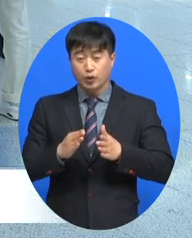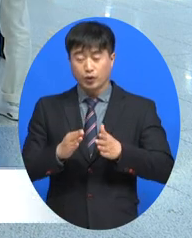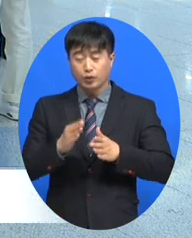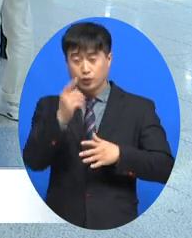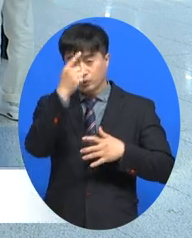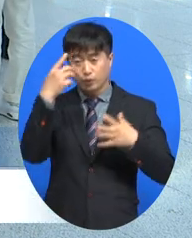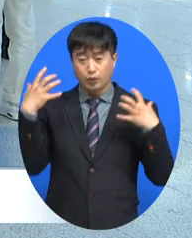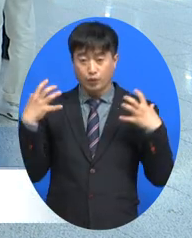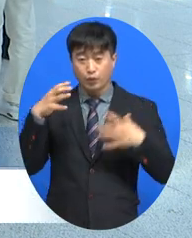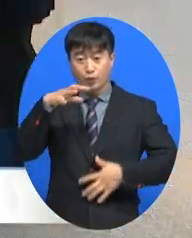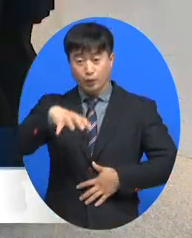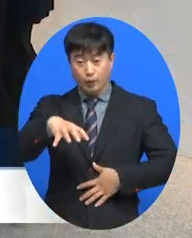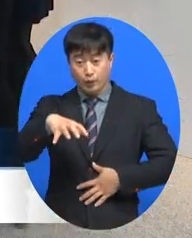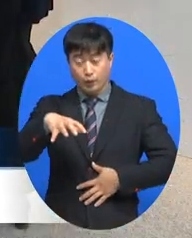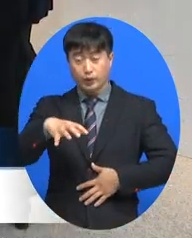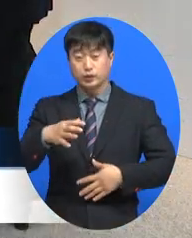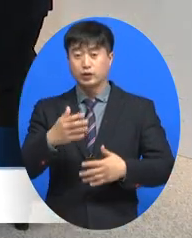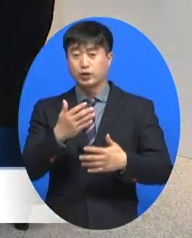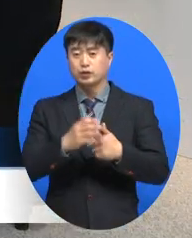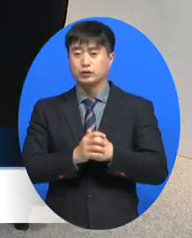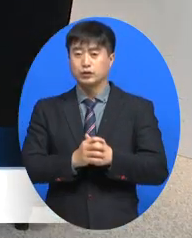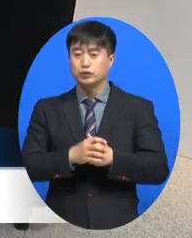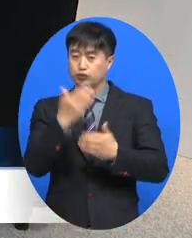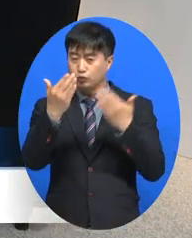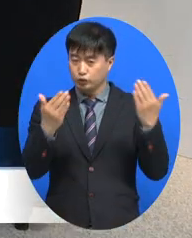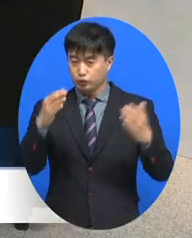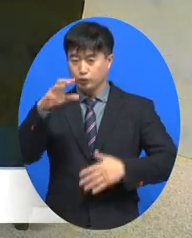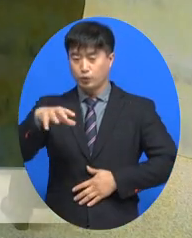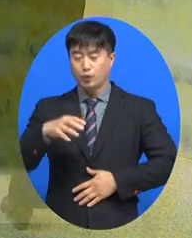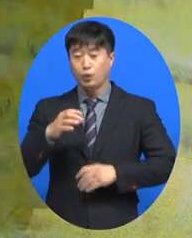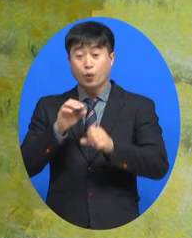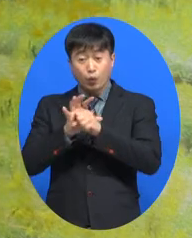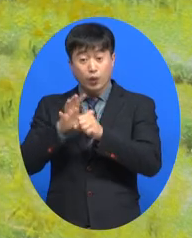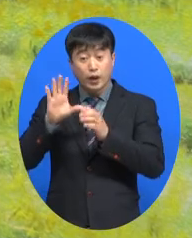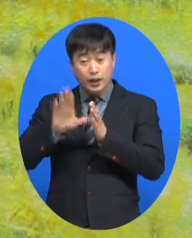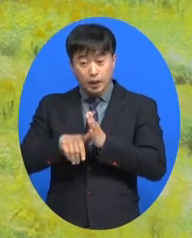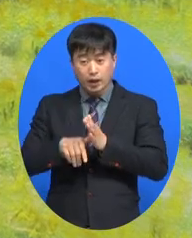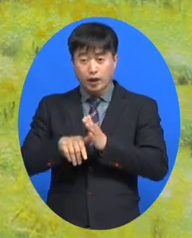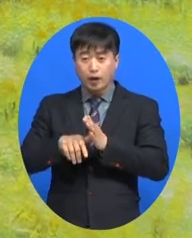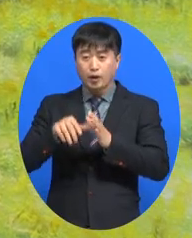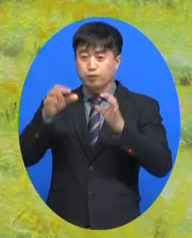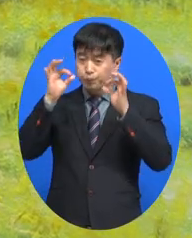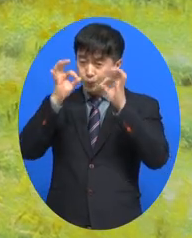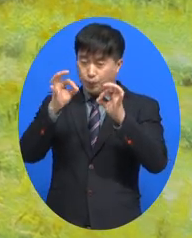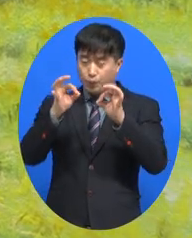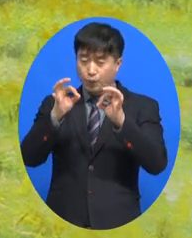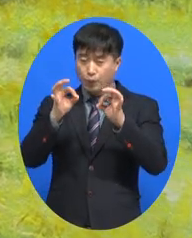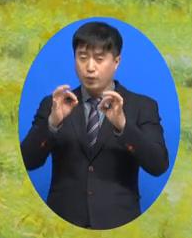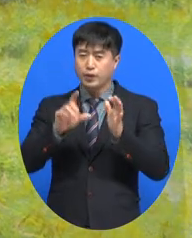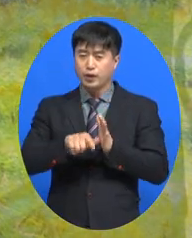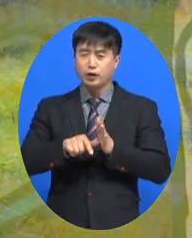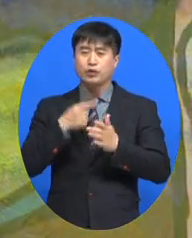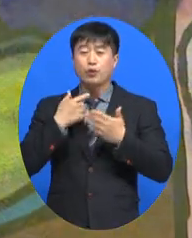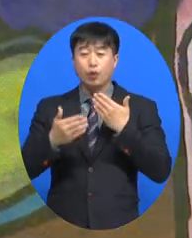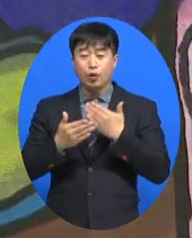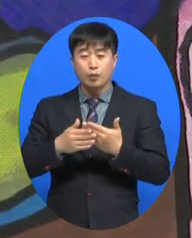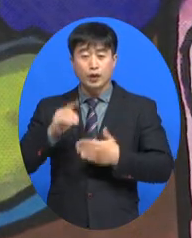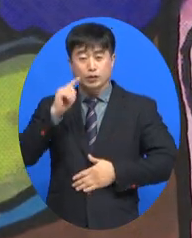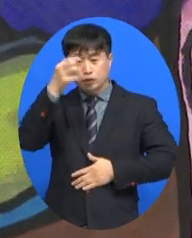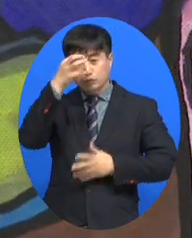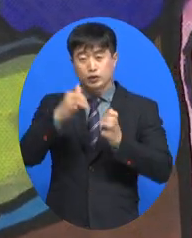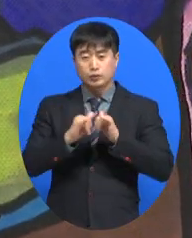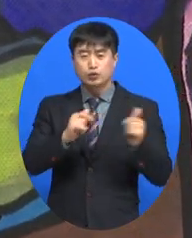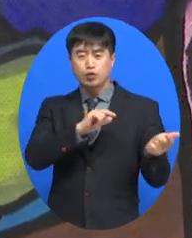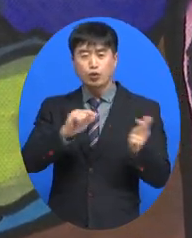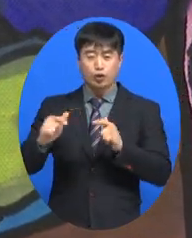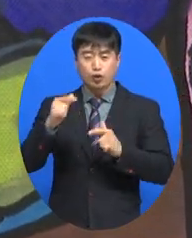경기도 광교청사 1층 로비에 꾸려진 작은 전시장. 코로나 시대를 바라보고 이 시대를 겪어내는